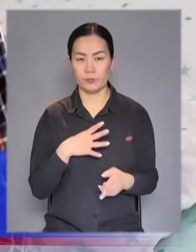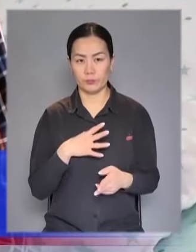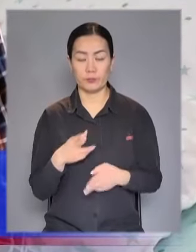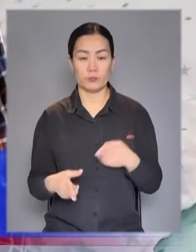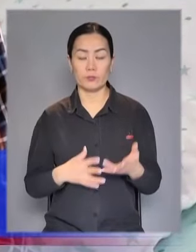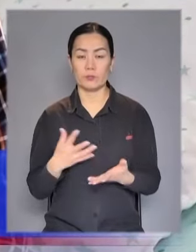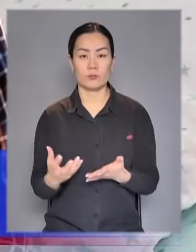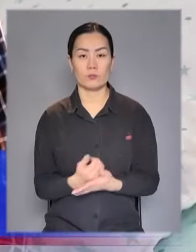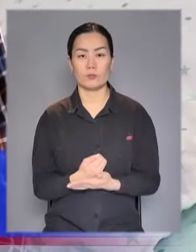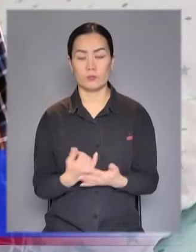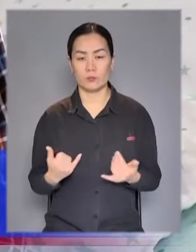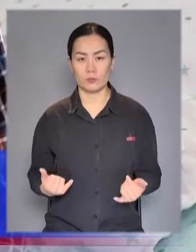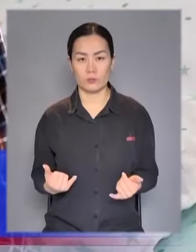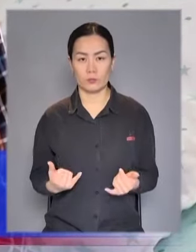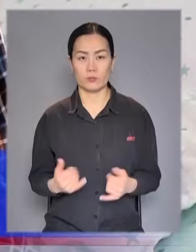мне операцию.